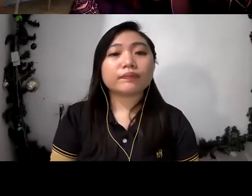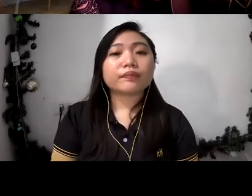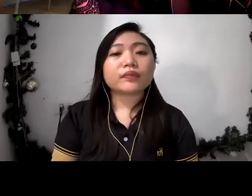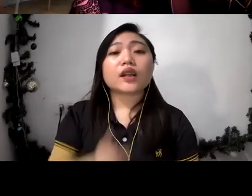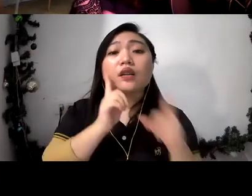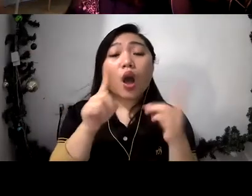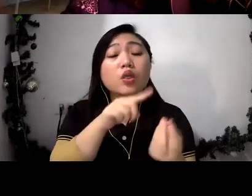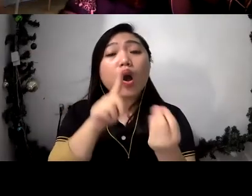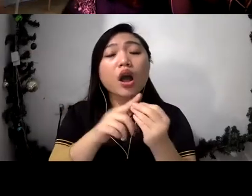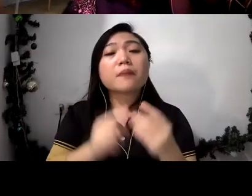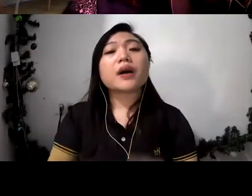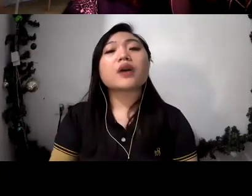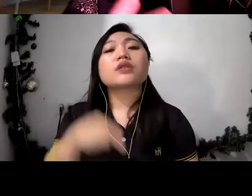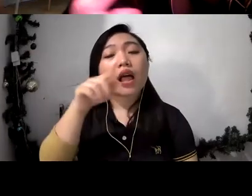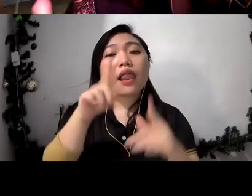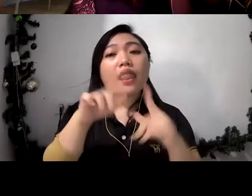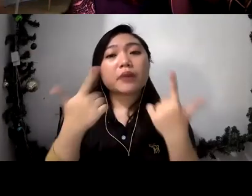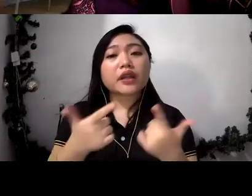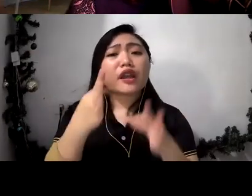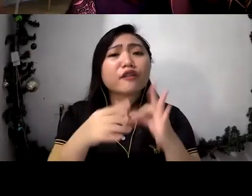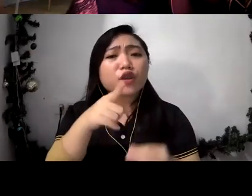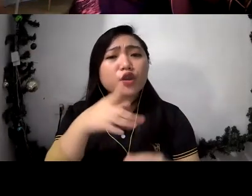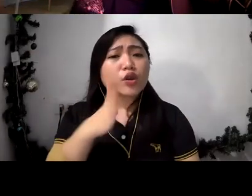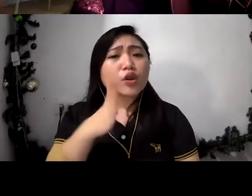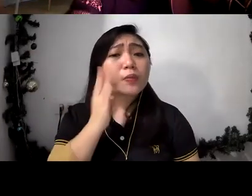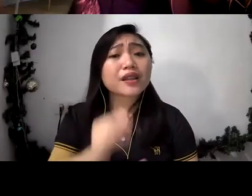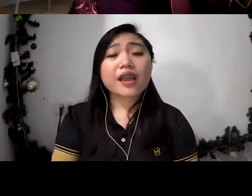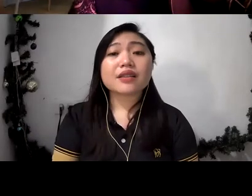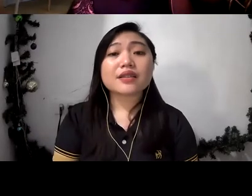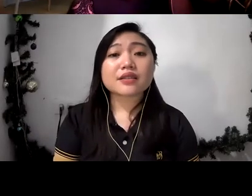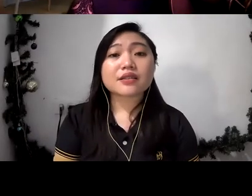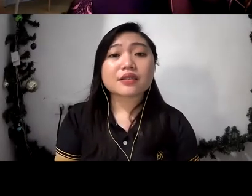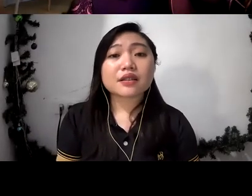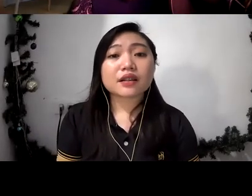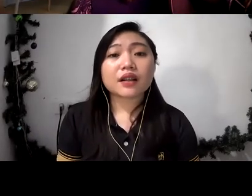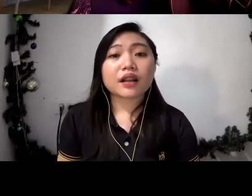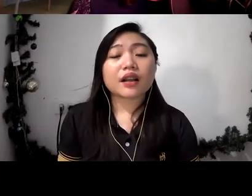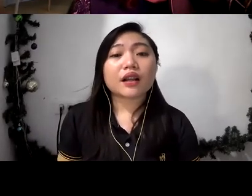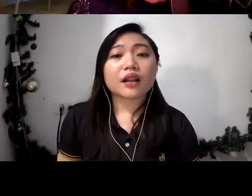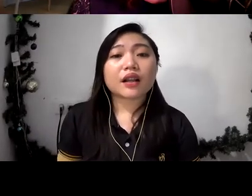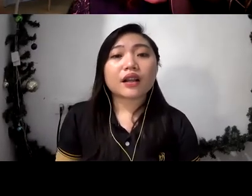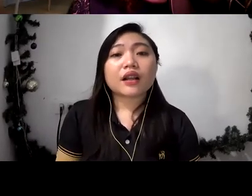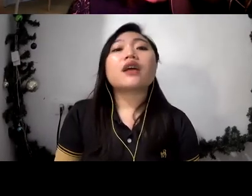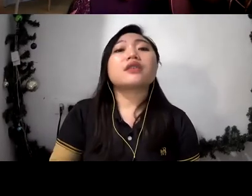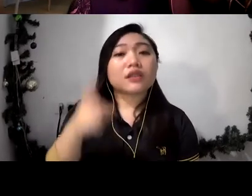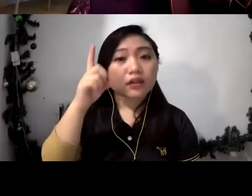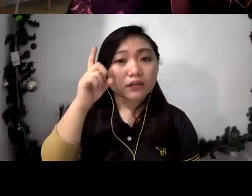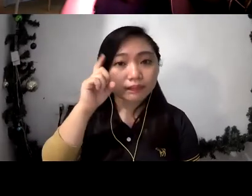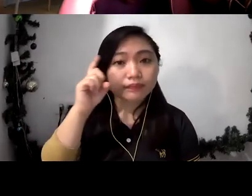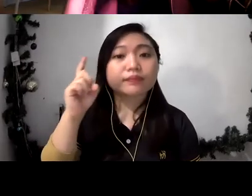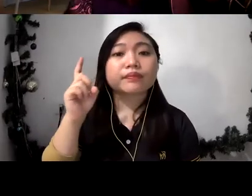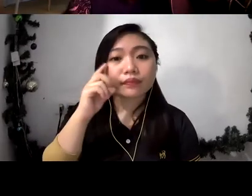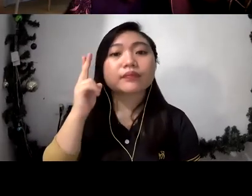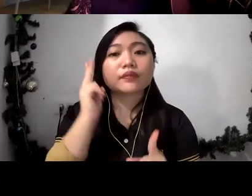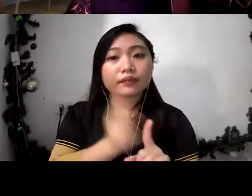about, no, kung kayo sa library ay nakakaranas ng, yung frontline library workers ay nakakaranas ng sexual harassment. So those are